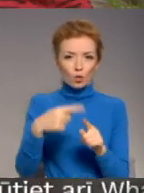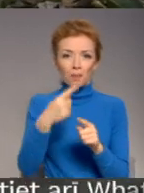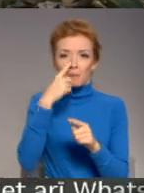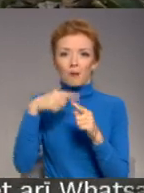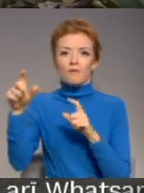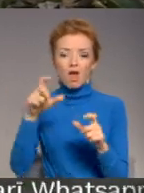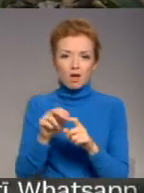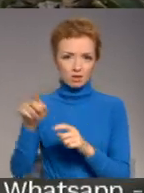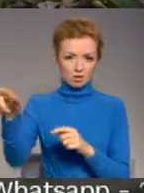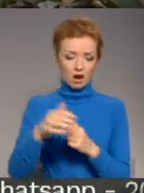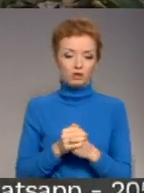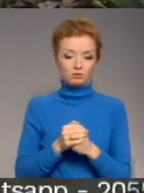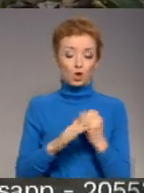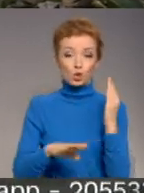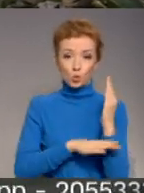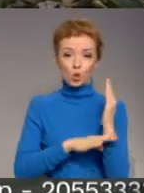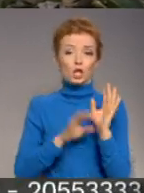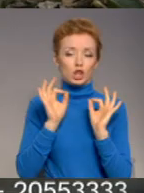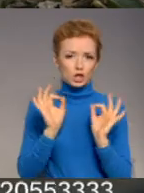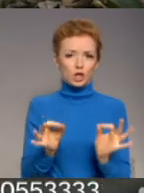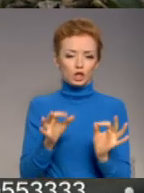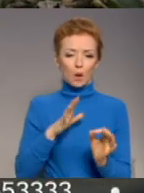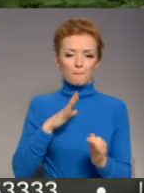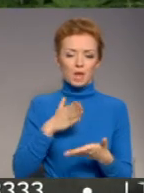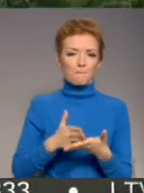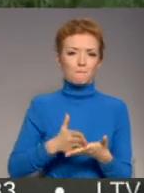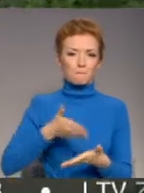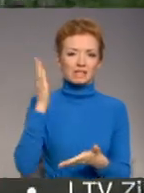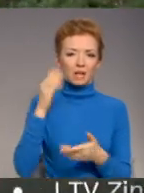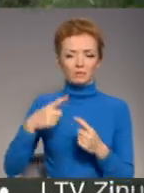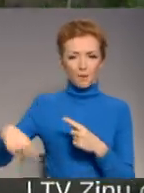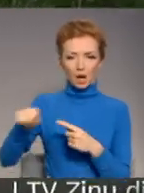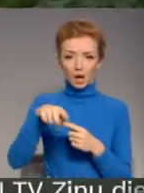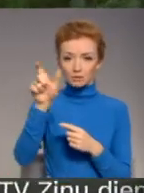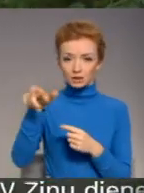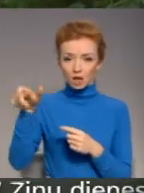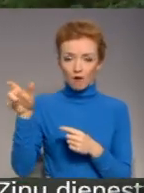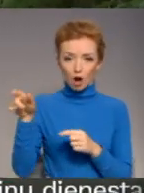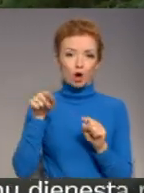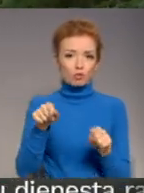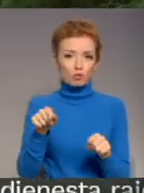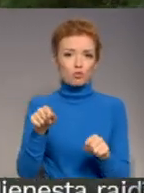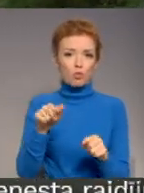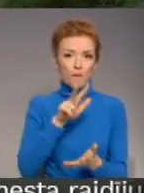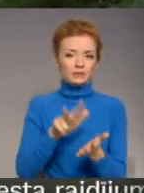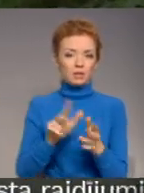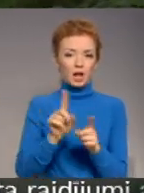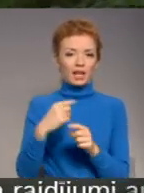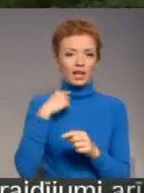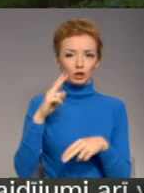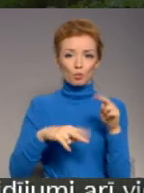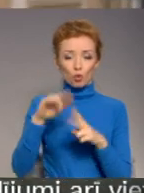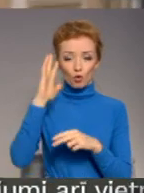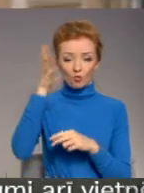tikt. To, ka koks tiešām bija kvalificēts kā bīstams apkārtējiem cilvēkiem un videi, atzīst arī Rīgas būvvaldē. Inspektori